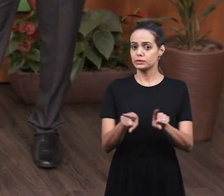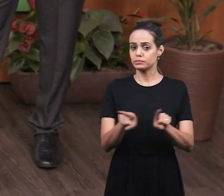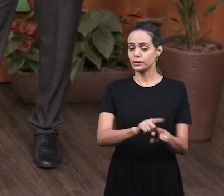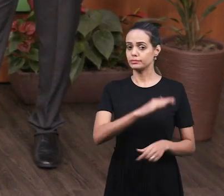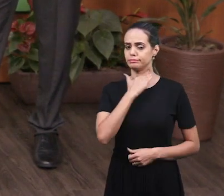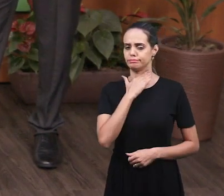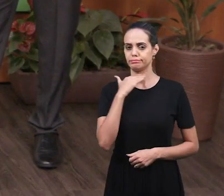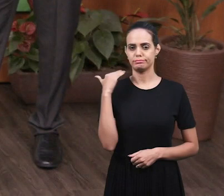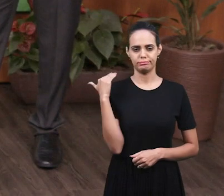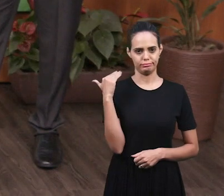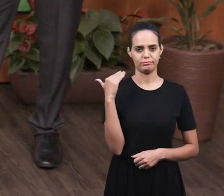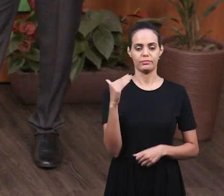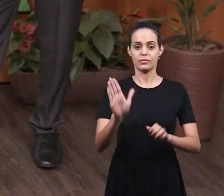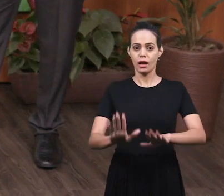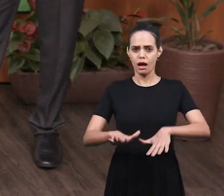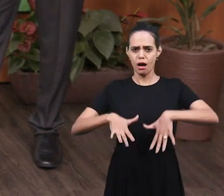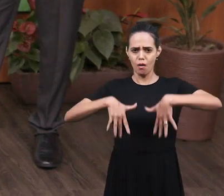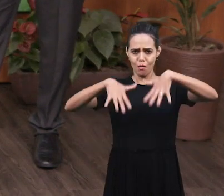être mort.